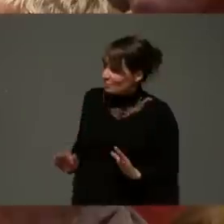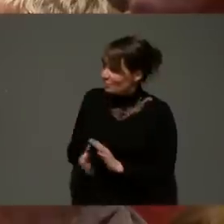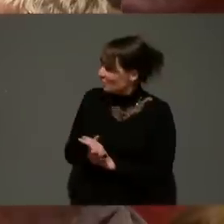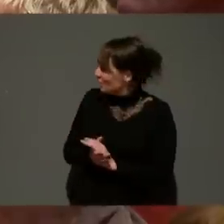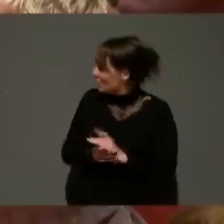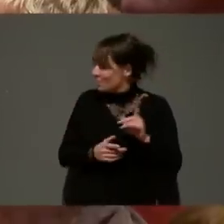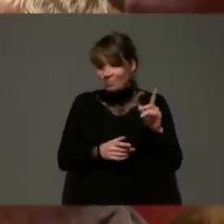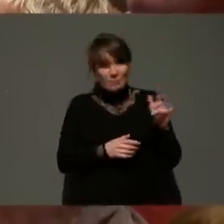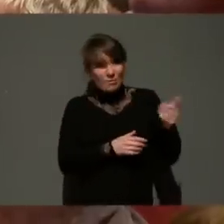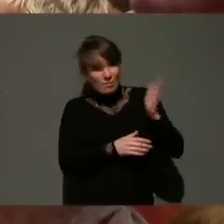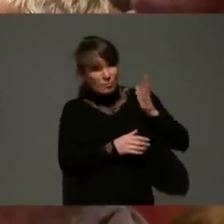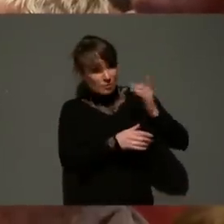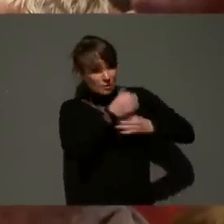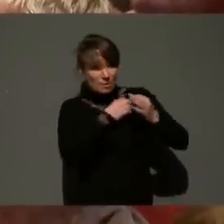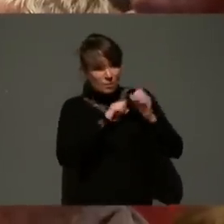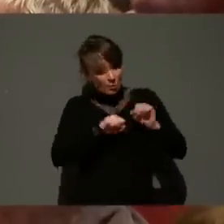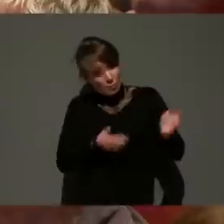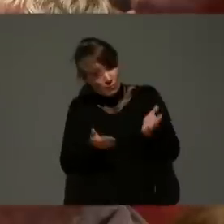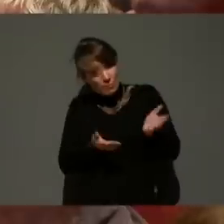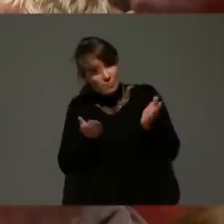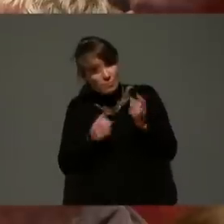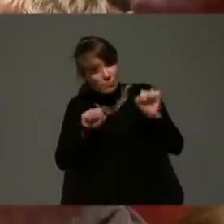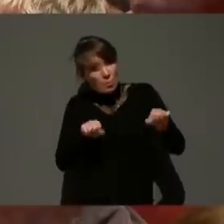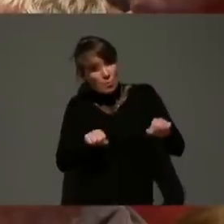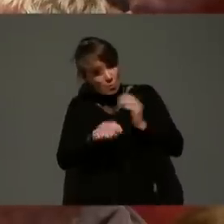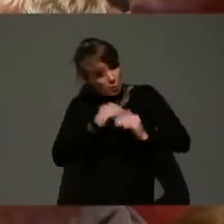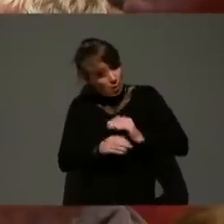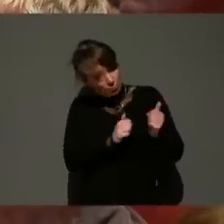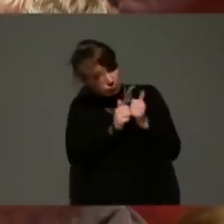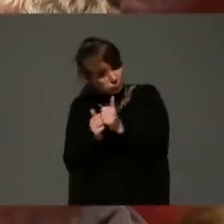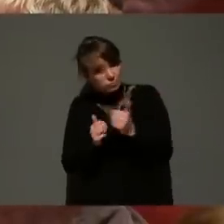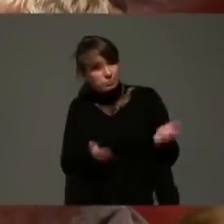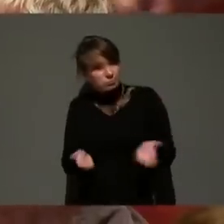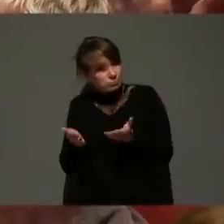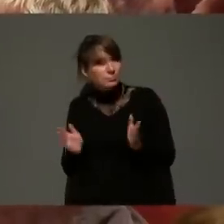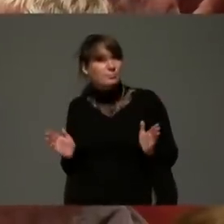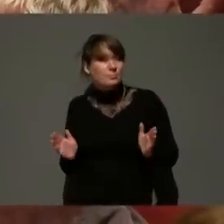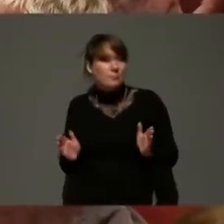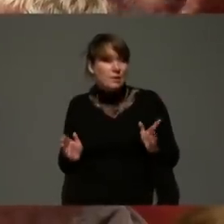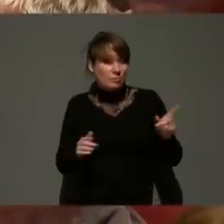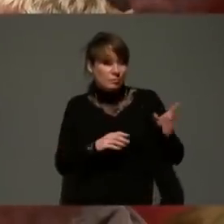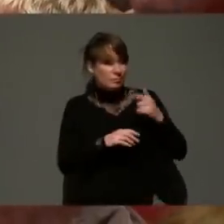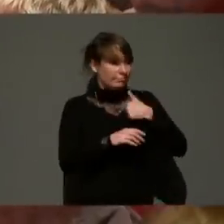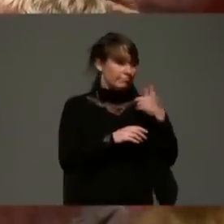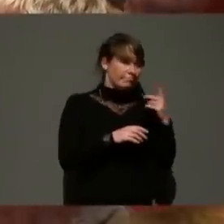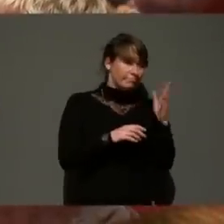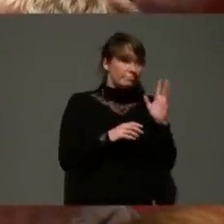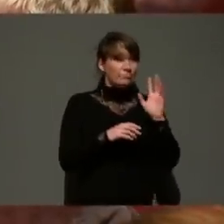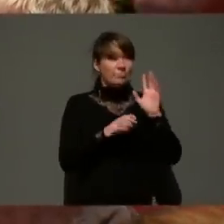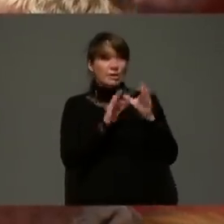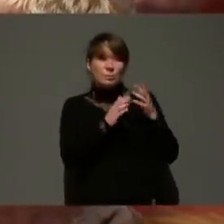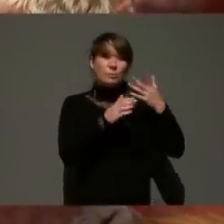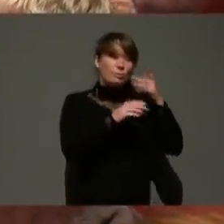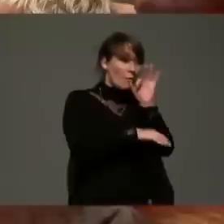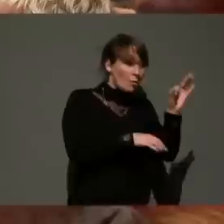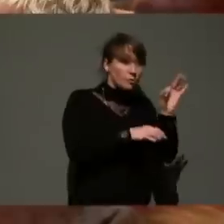me disais, tu peux y aller, Daniel, tu peux y aller. Et je t'ai suivi dans ta carrière de docteur à travers l'équipe de France et tout le monde,